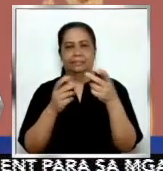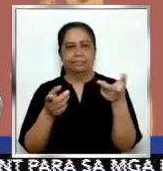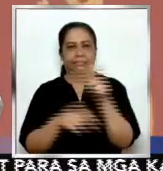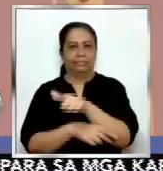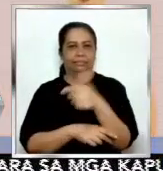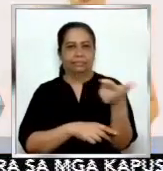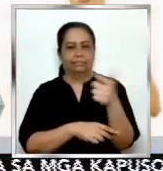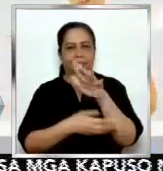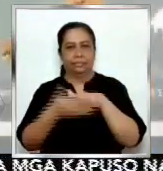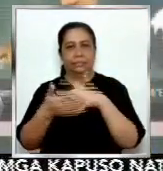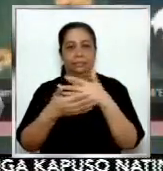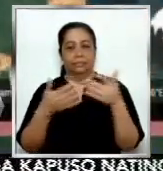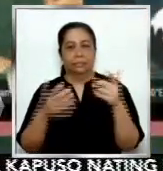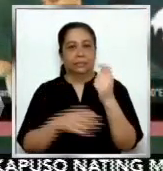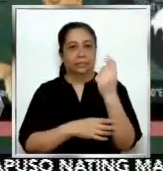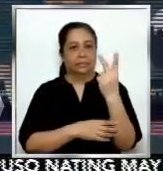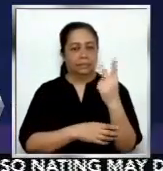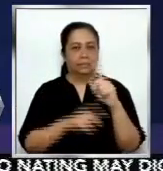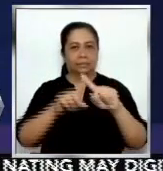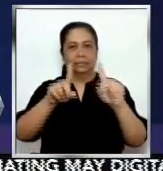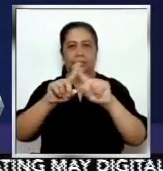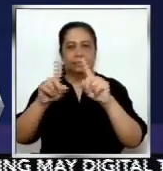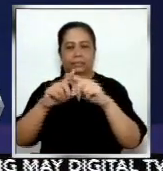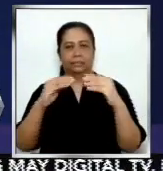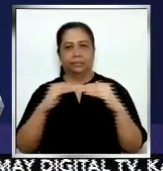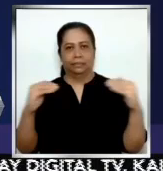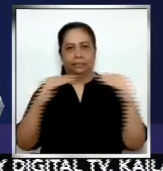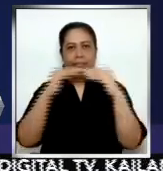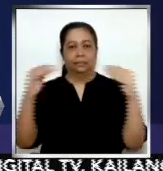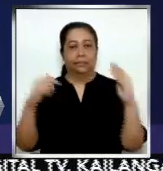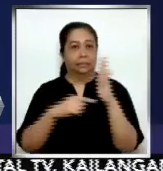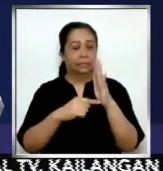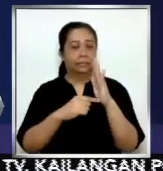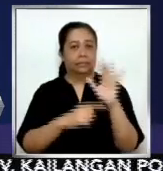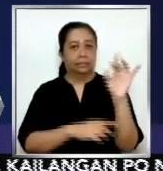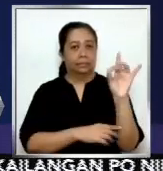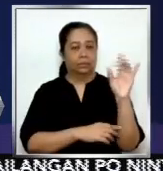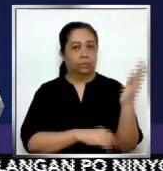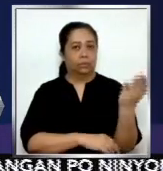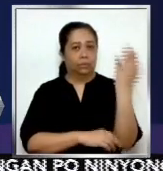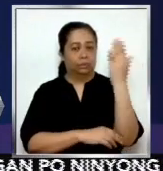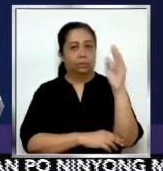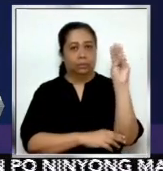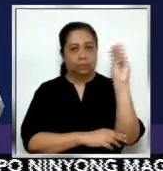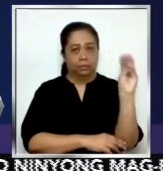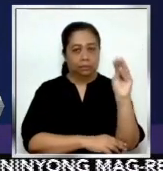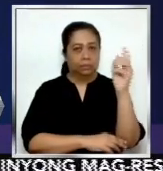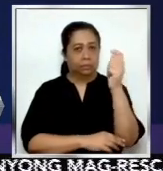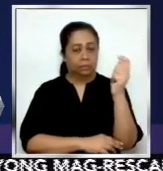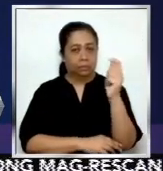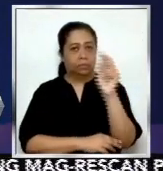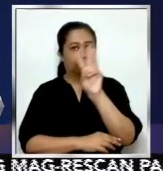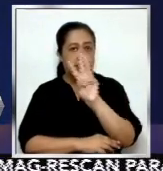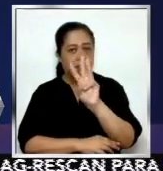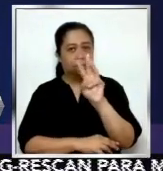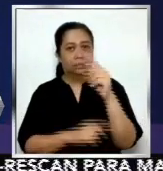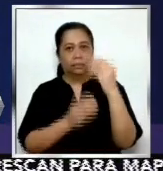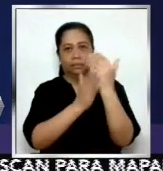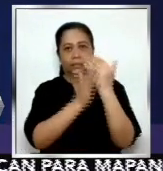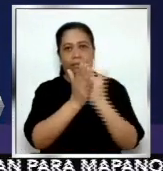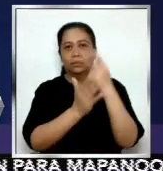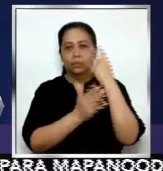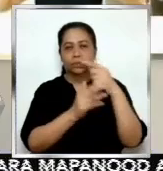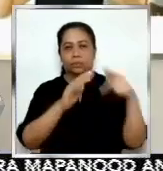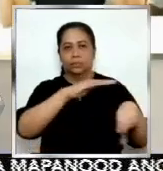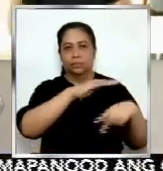TV distance learning para sa iba't ibang antas. Halimbawa, alas 8 ng umaga tuwing Lunes, Martes at Miyerkules, lessons para sa kindergarten